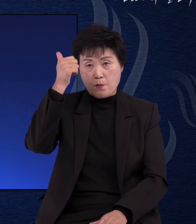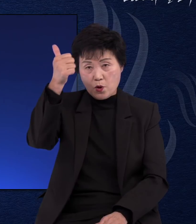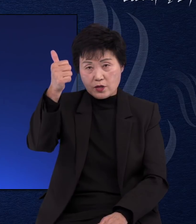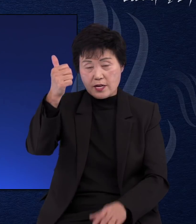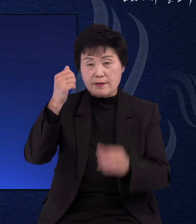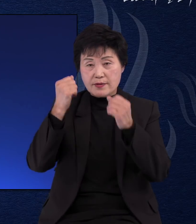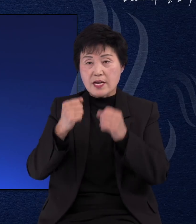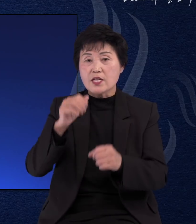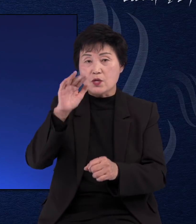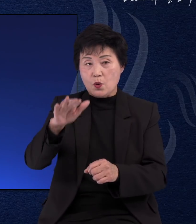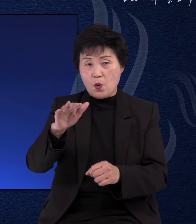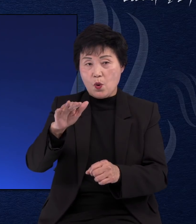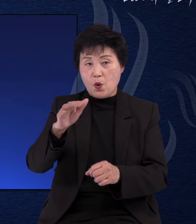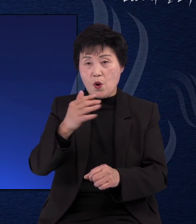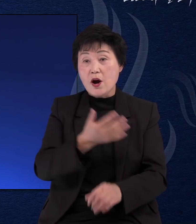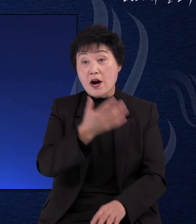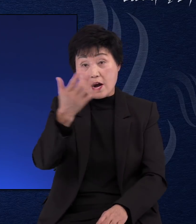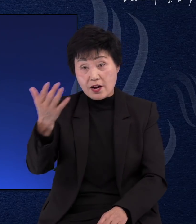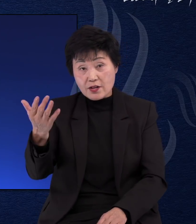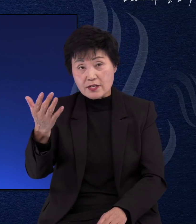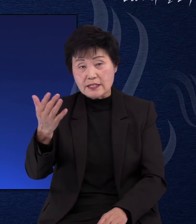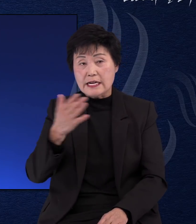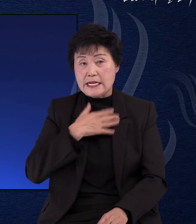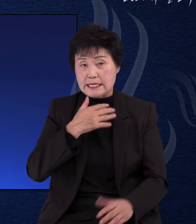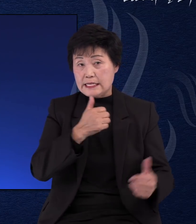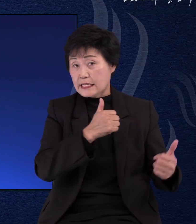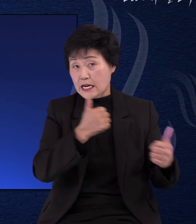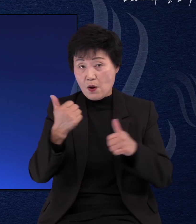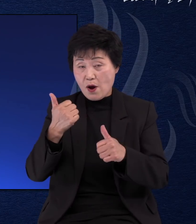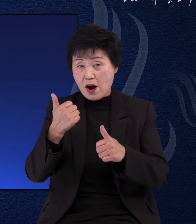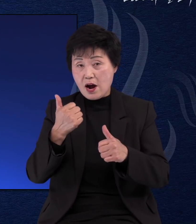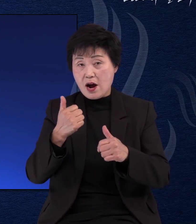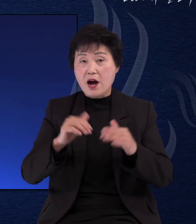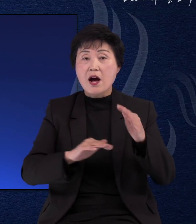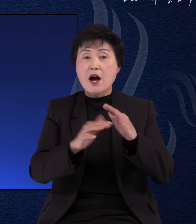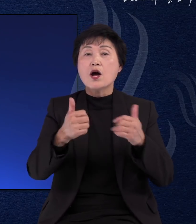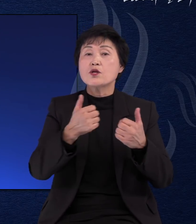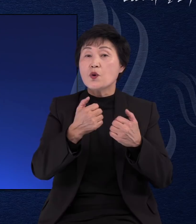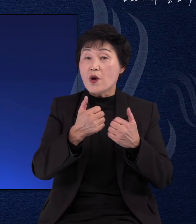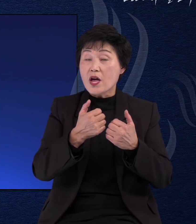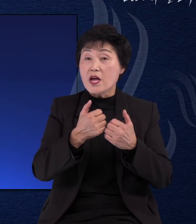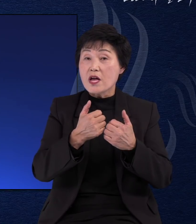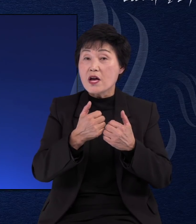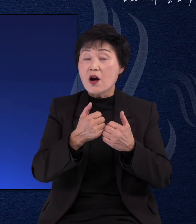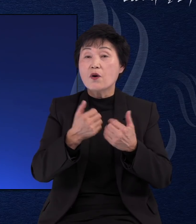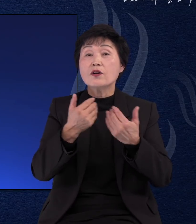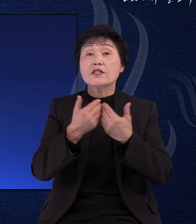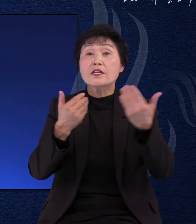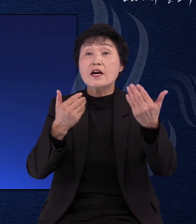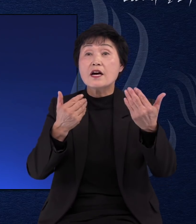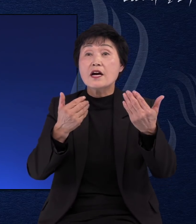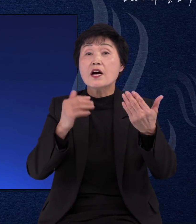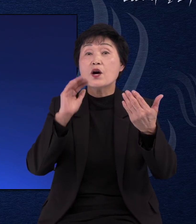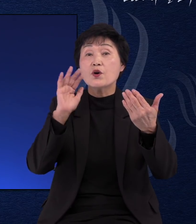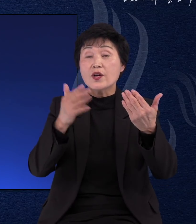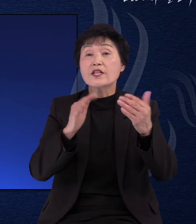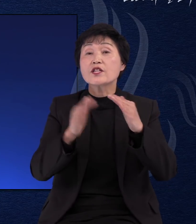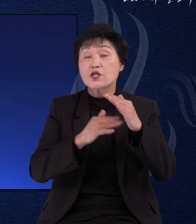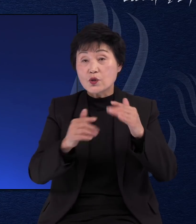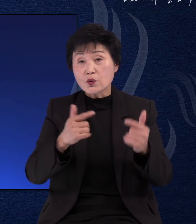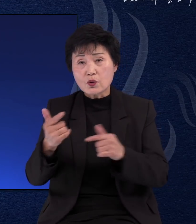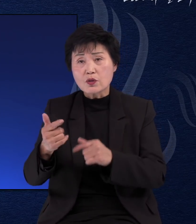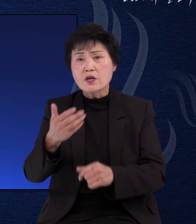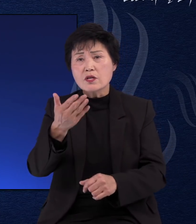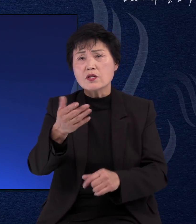했으니까 아무 말 하지 말고 따라와 하고 가족회의 한번 하고 떠나도 되는 성도는 달라스에 너네 교회 하나밖에